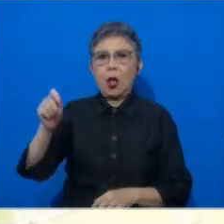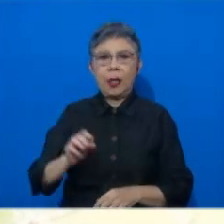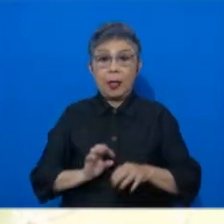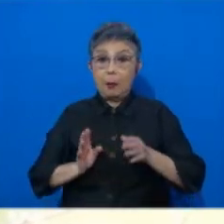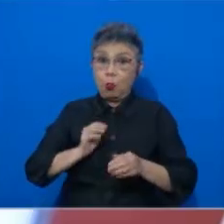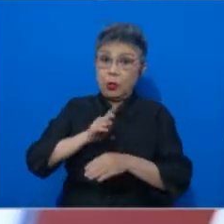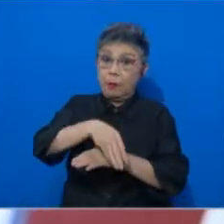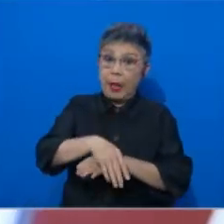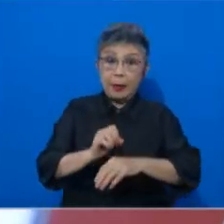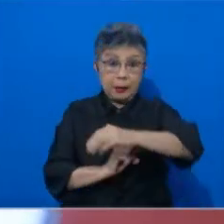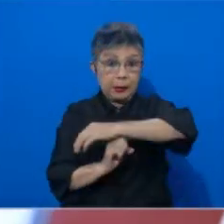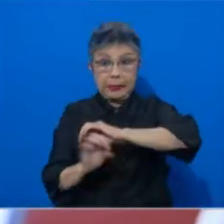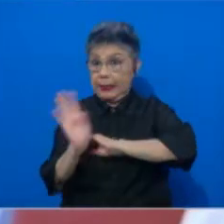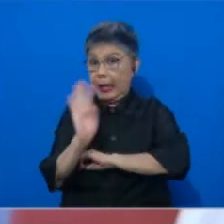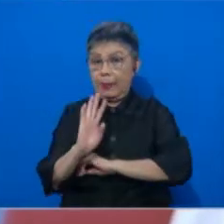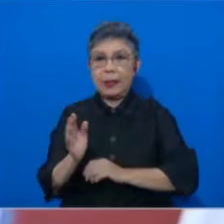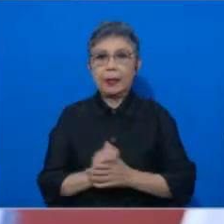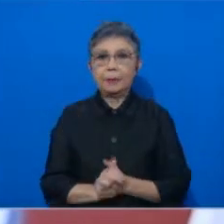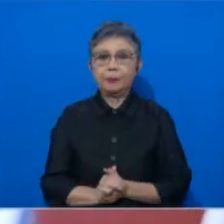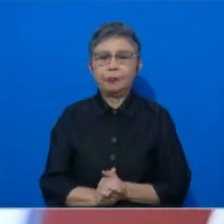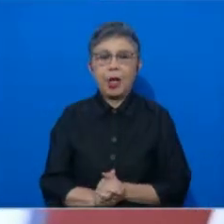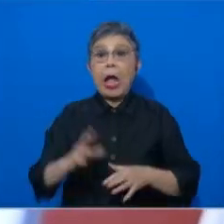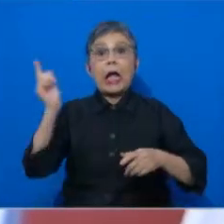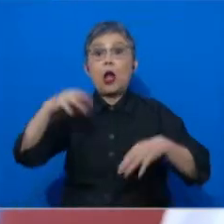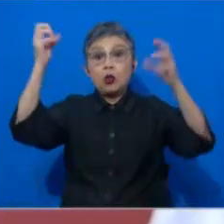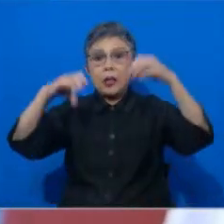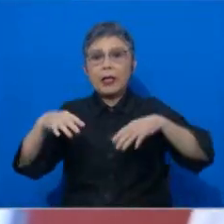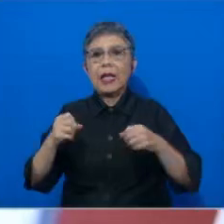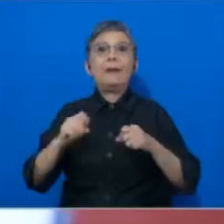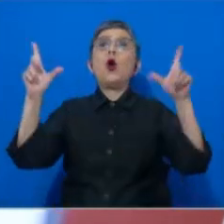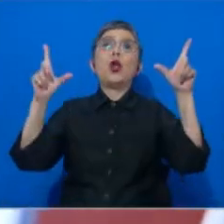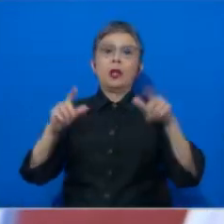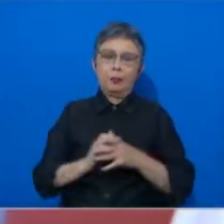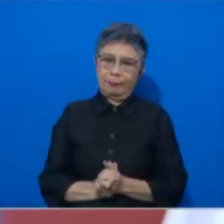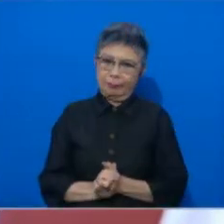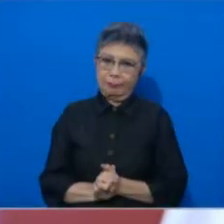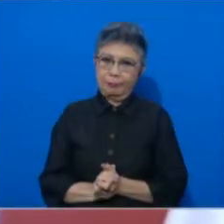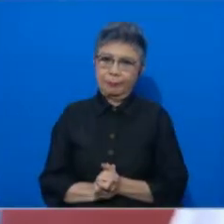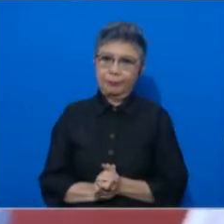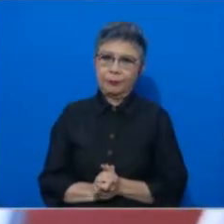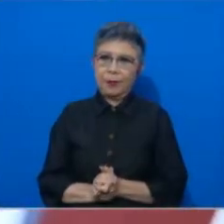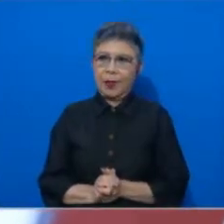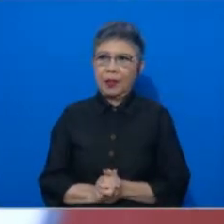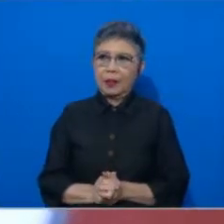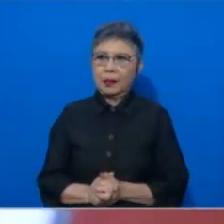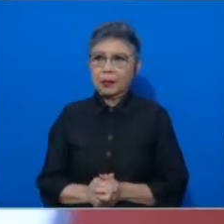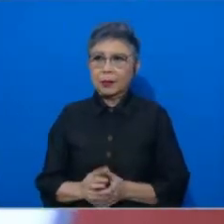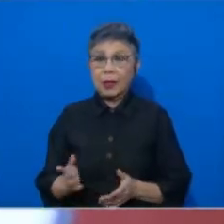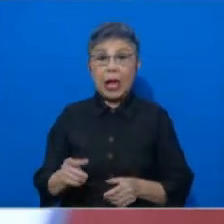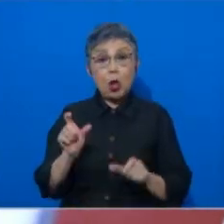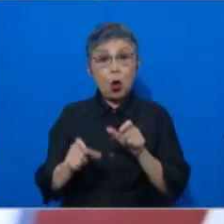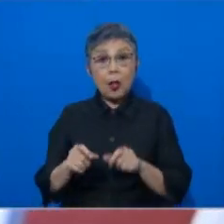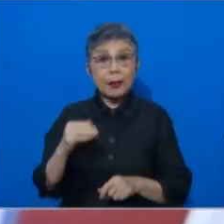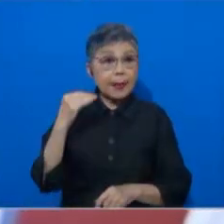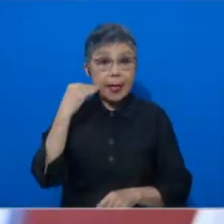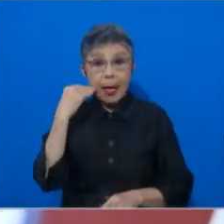menyeberang. Nggak sekolah, berarti libur dulu. Kalau sekarang biasanya suka dijagain nggak sama orang tua